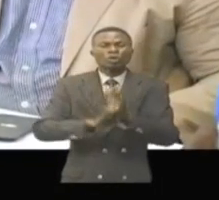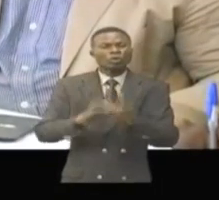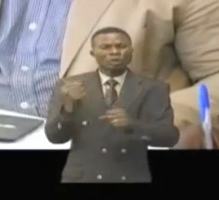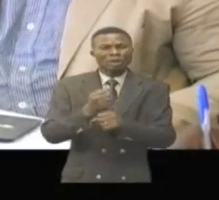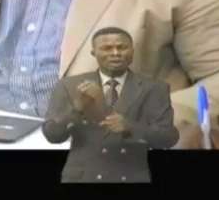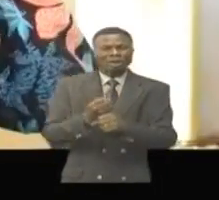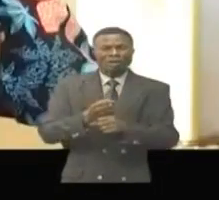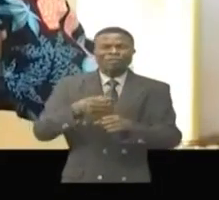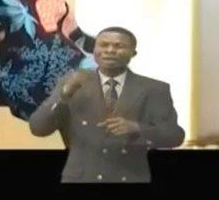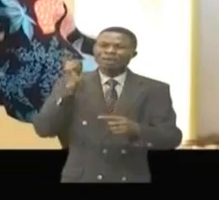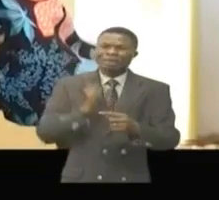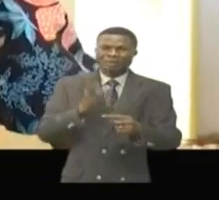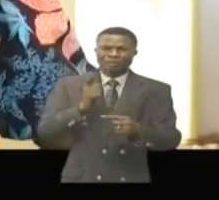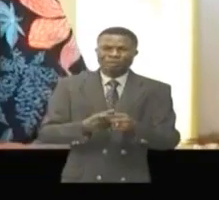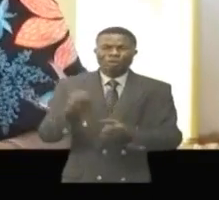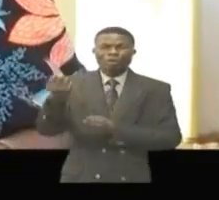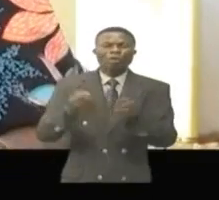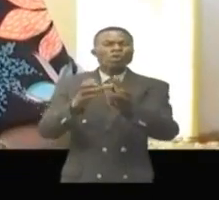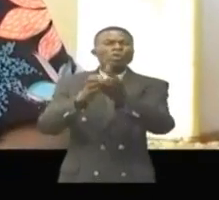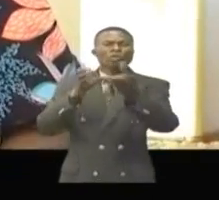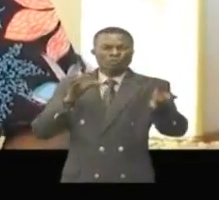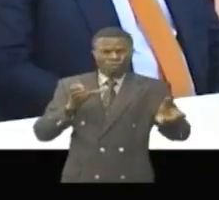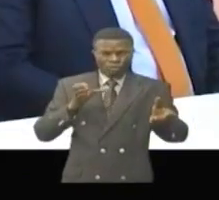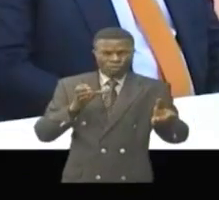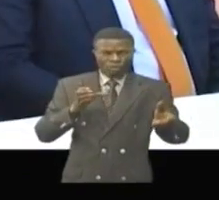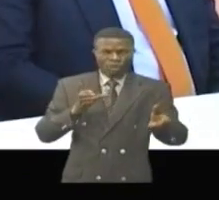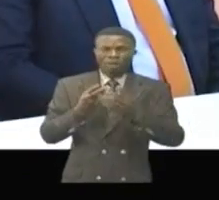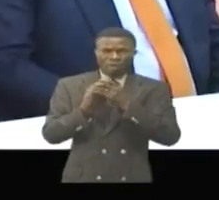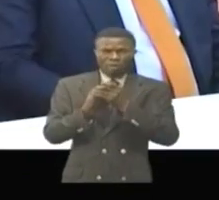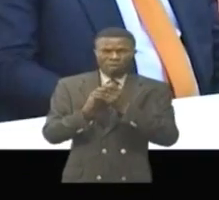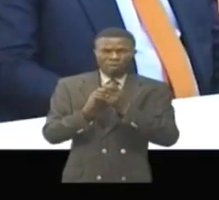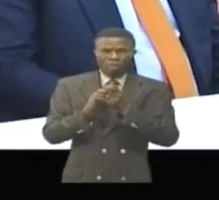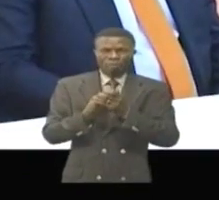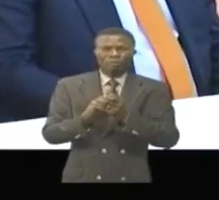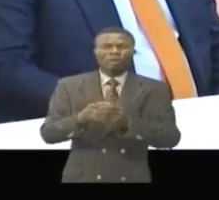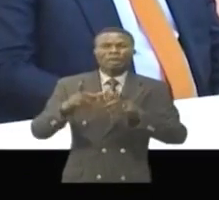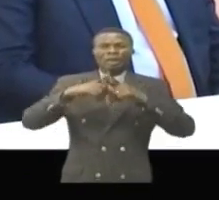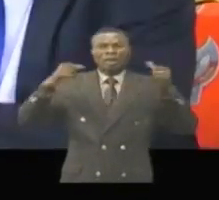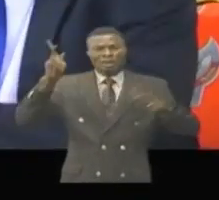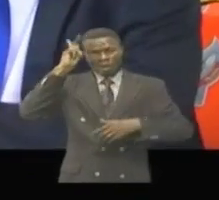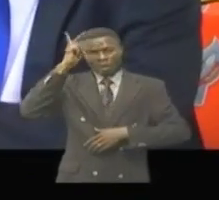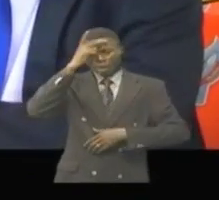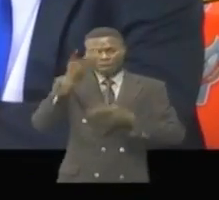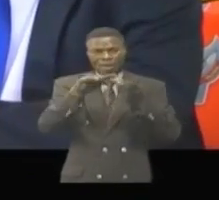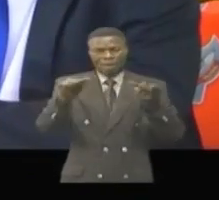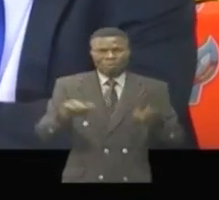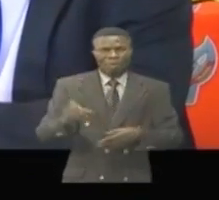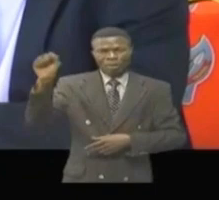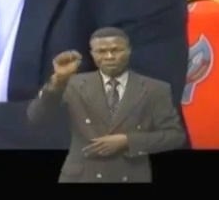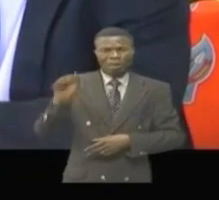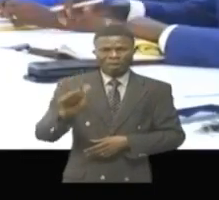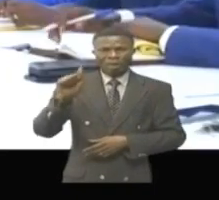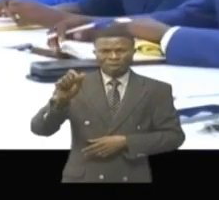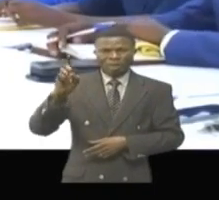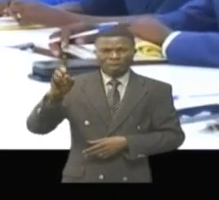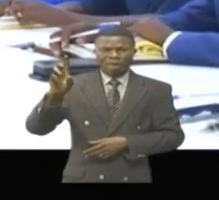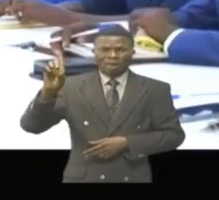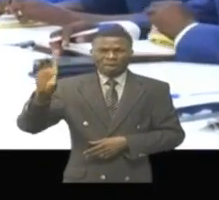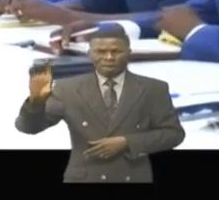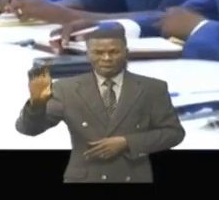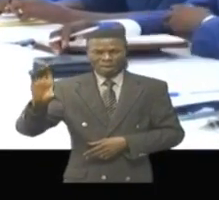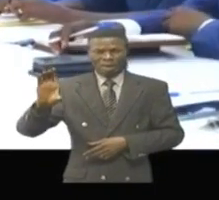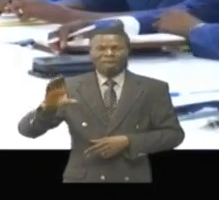conducteurs congolais des véhicules poids lourds circulant entre le Grand Katanga et l'espace SADC qui menaçaient de